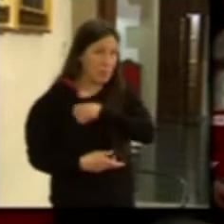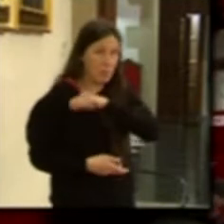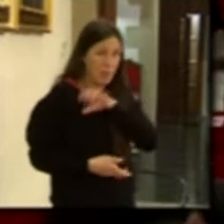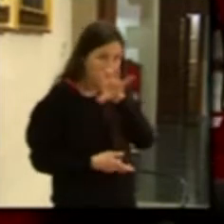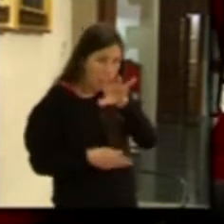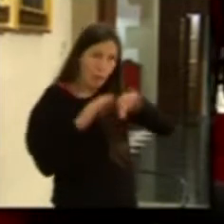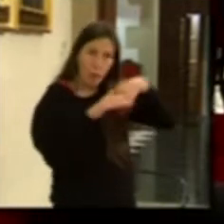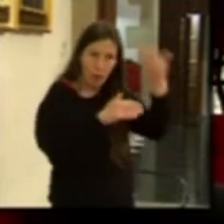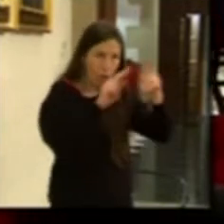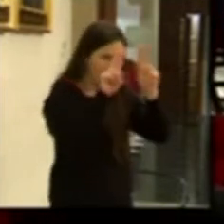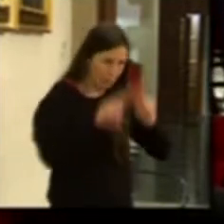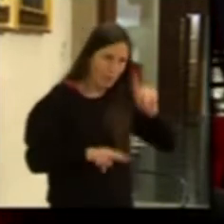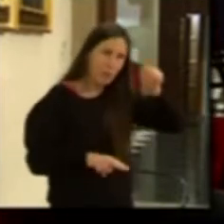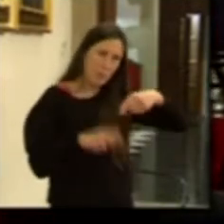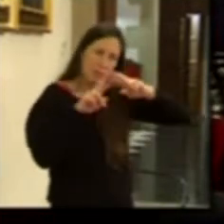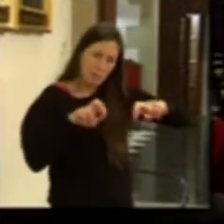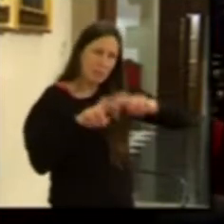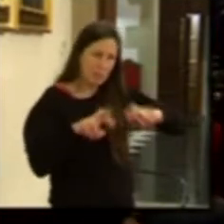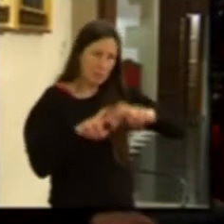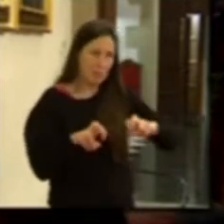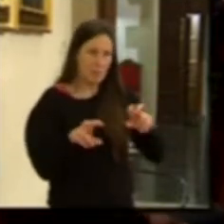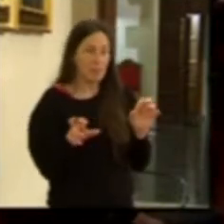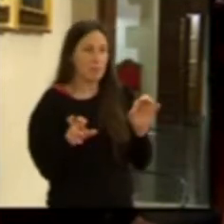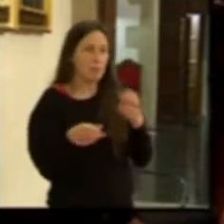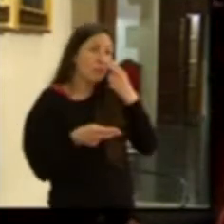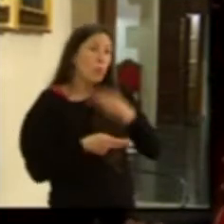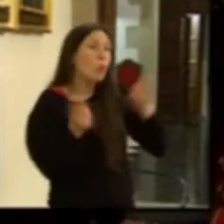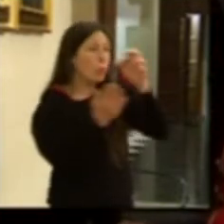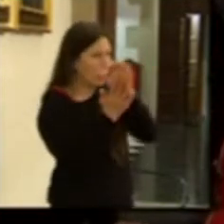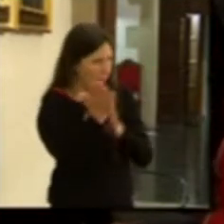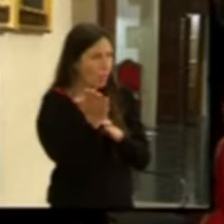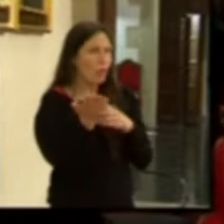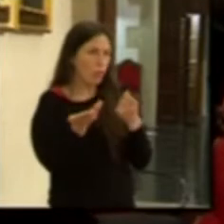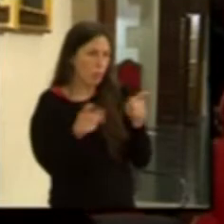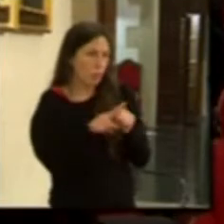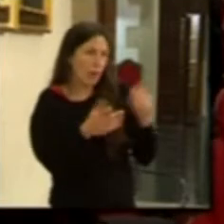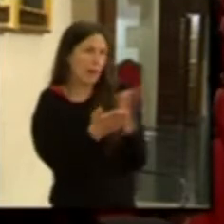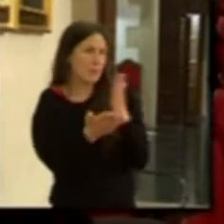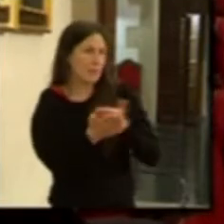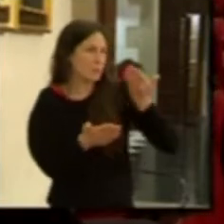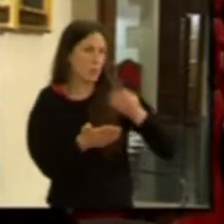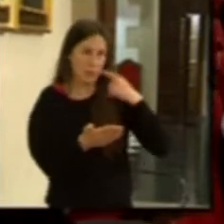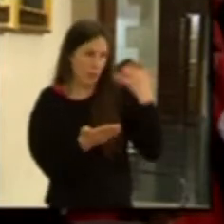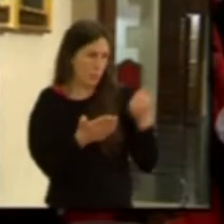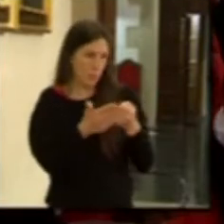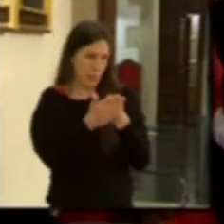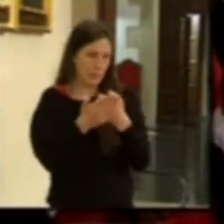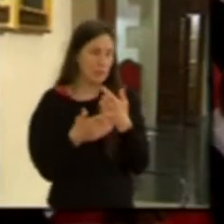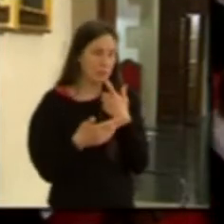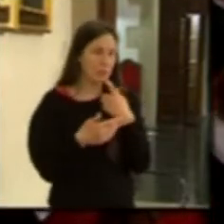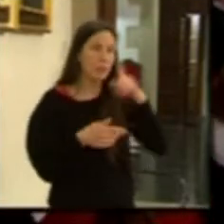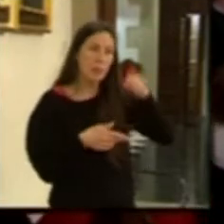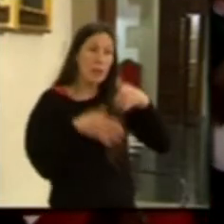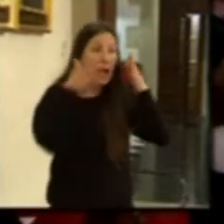internacionals. La seva recerca ha estat publicada a revistes acadèmiques de màxim nivell. Assessora amb regularitat